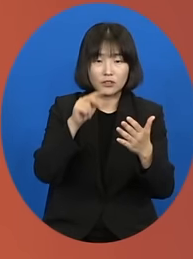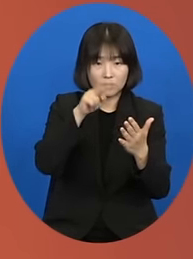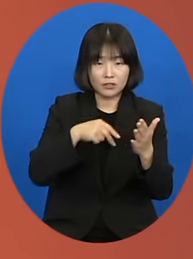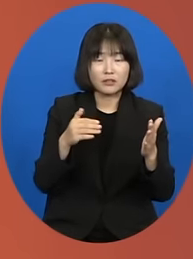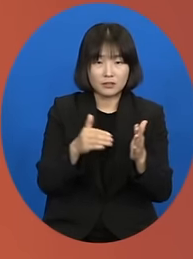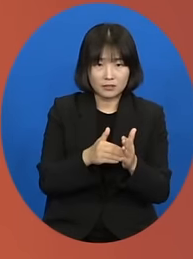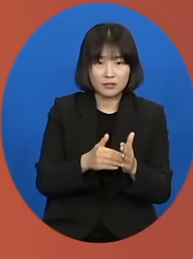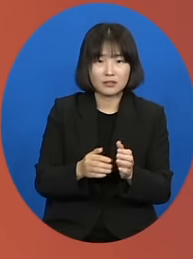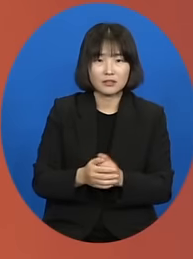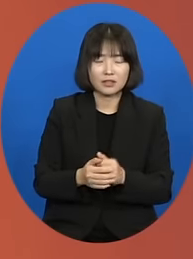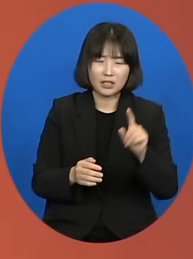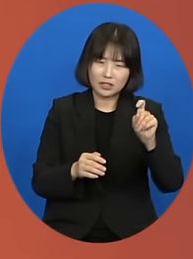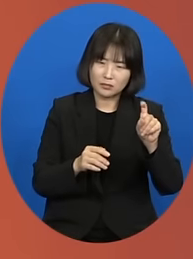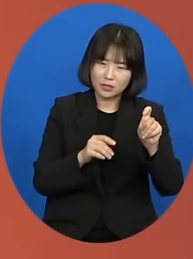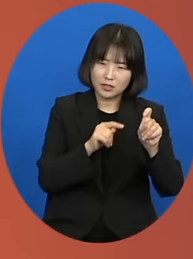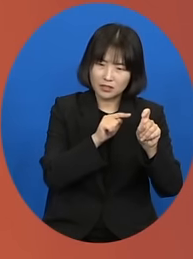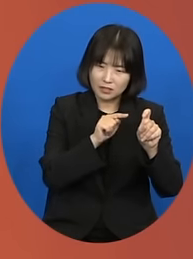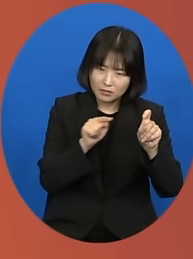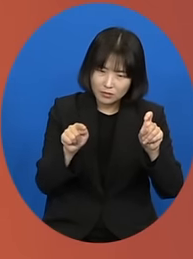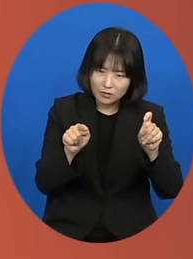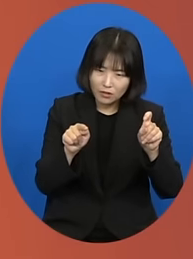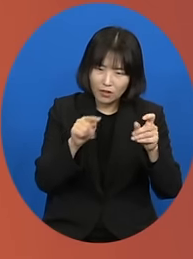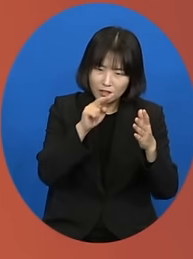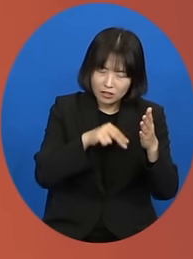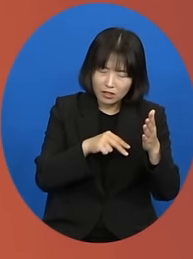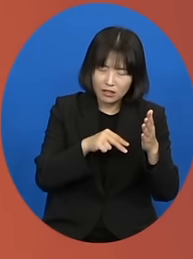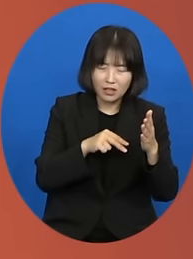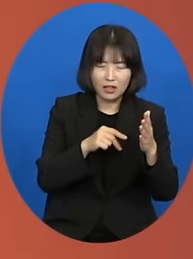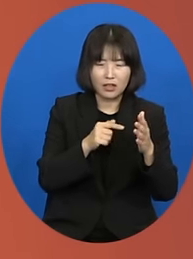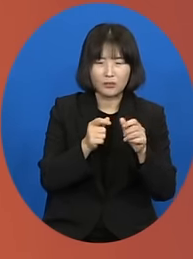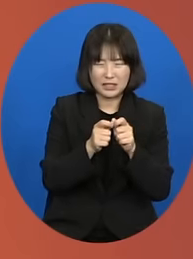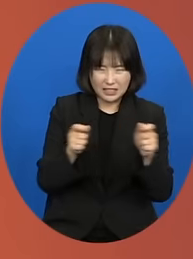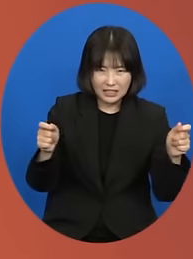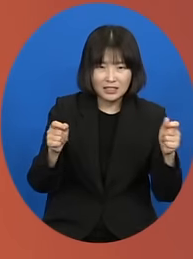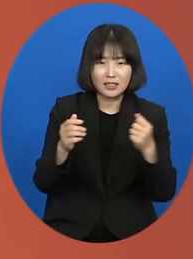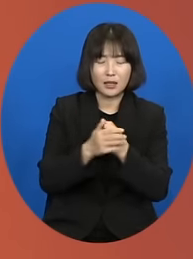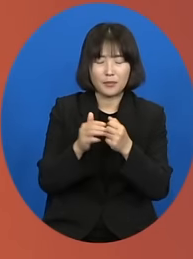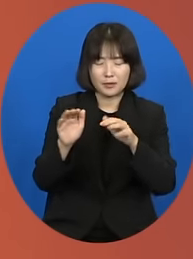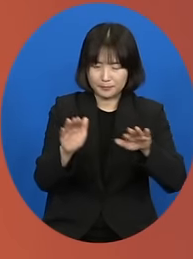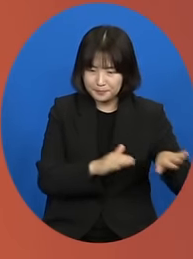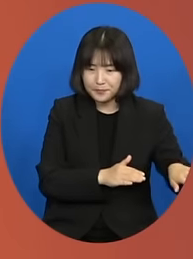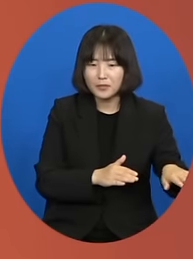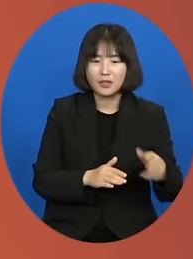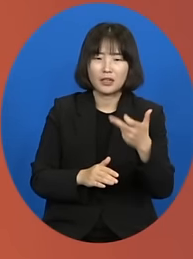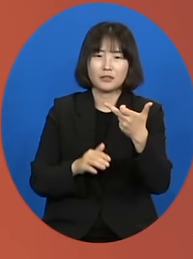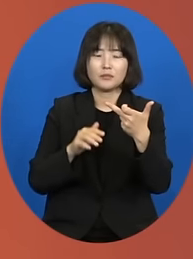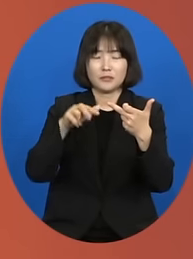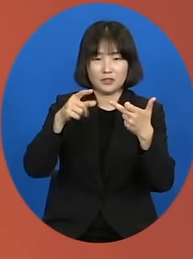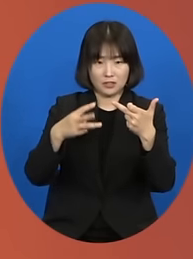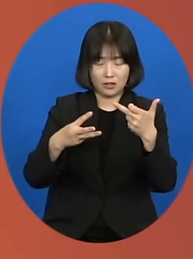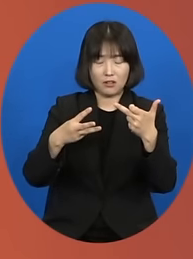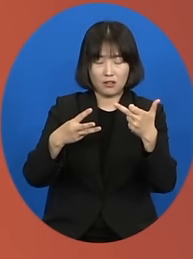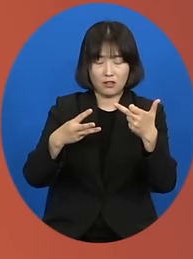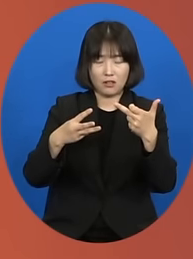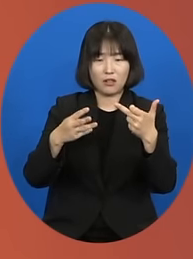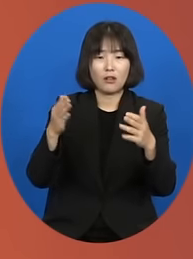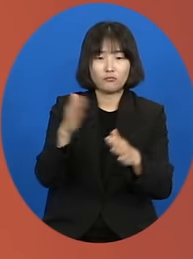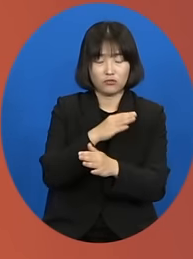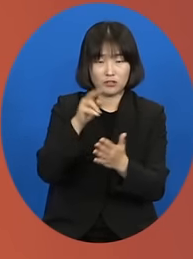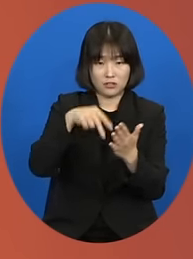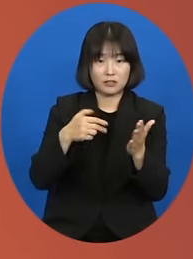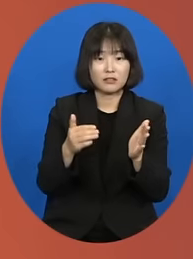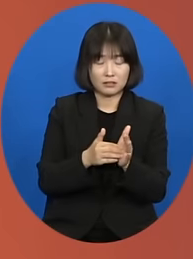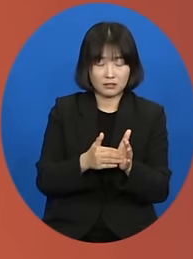11절부터 읽어야 되는데 너무 길어서 앞부분은 빼고 17절부터 읽었습니다. 여러분, 17절에 뭐라고 시작하고